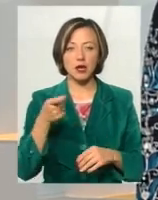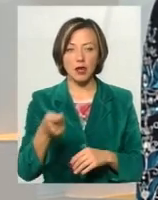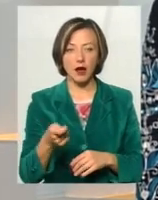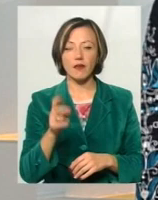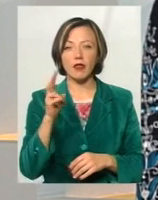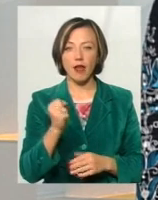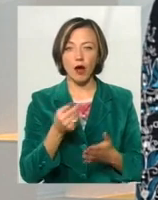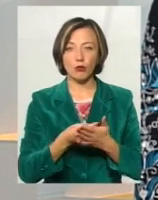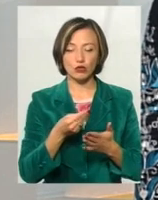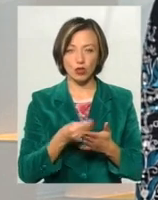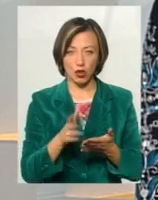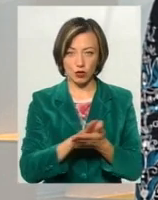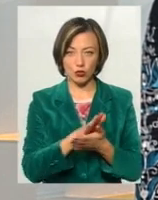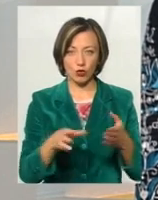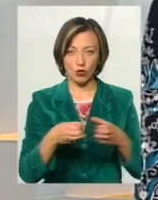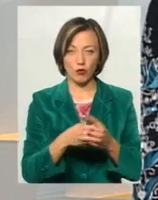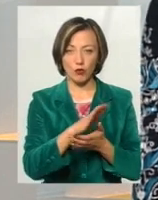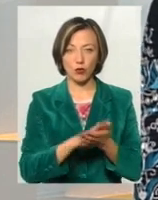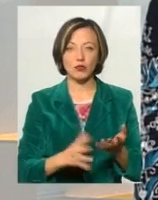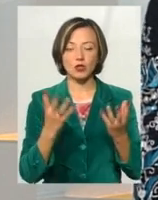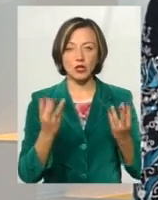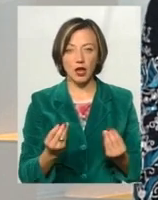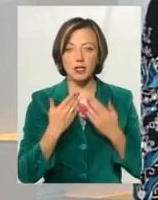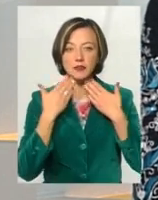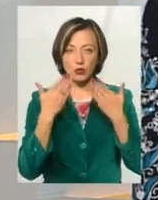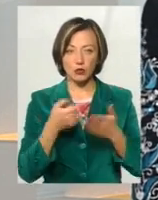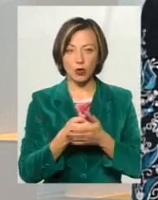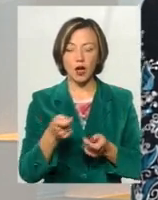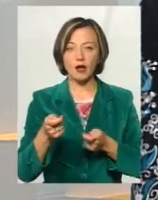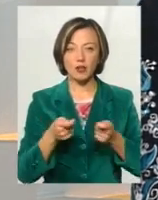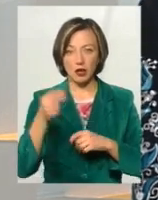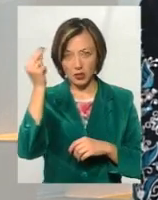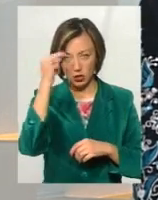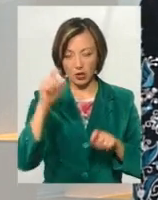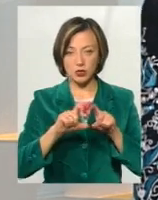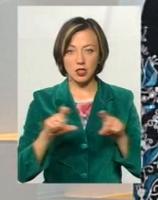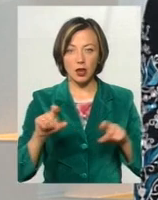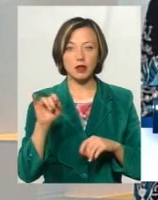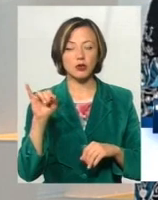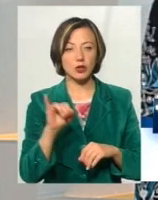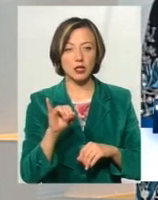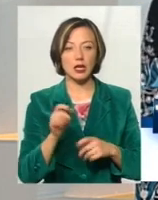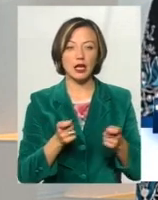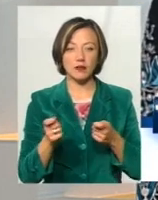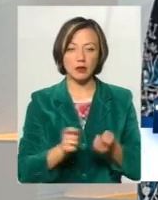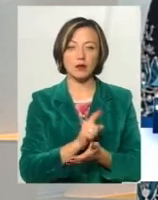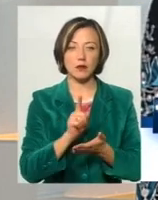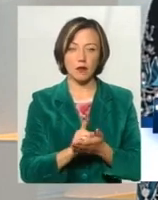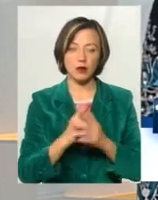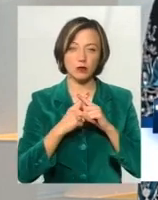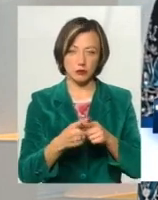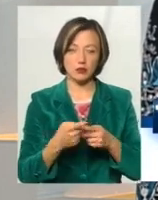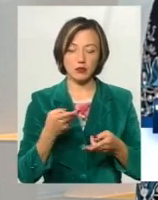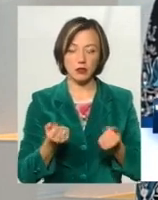на бюджетну групу продовженого дня і звернутися до керівника навчального закладу, і керівник має піти на